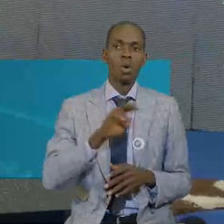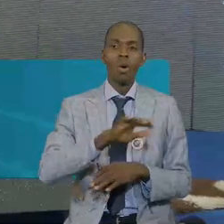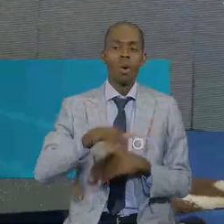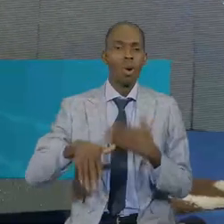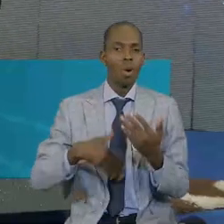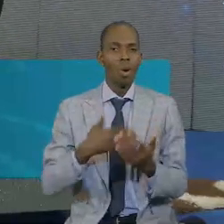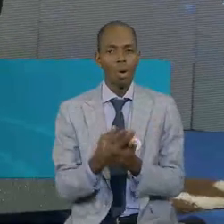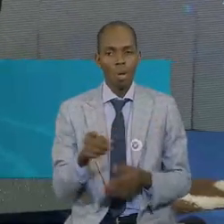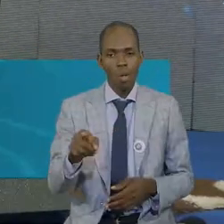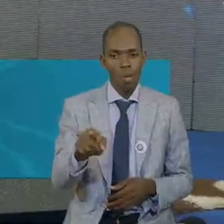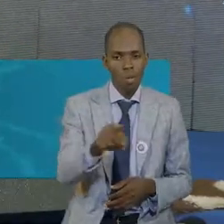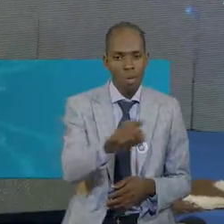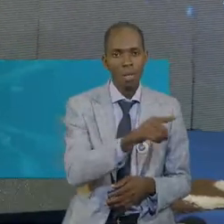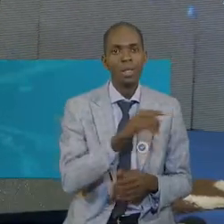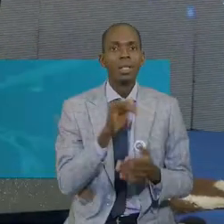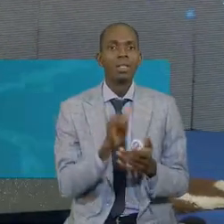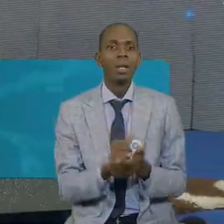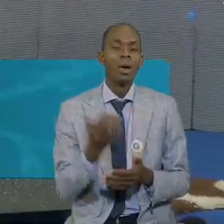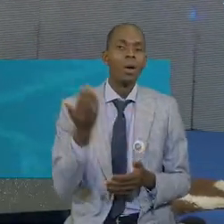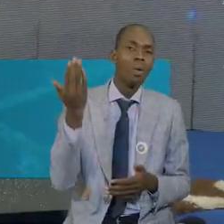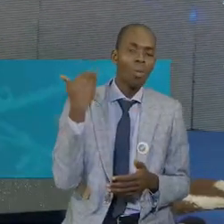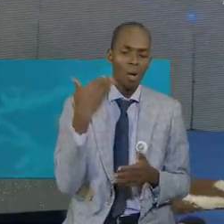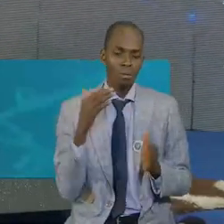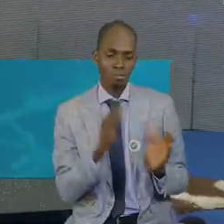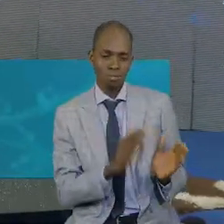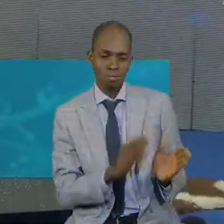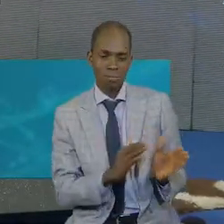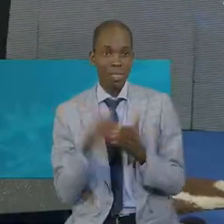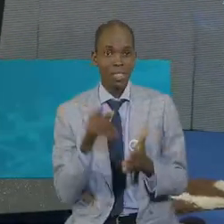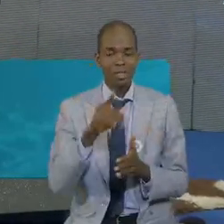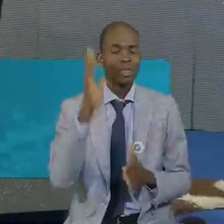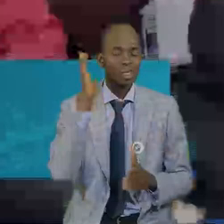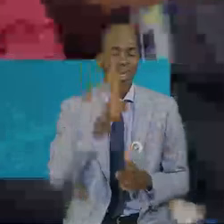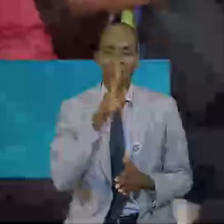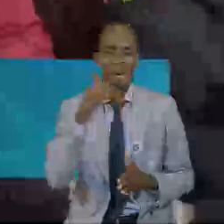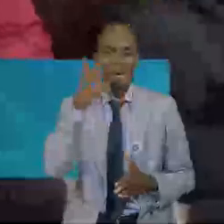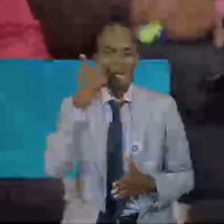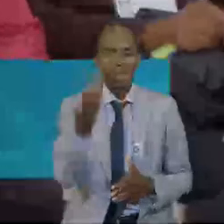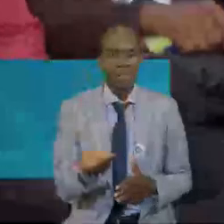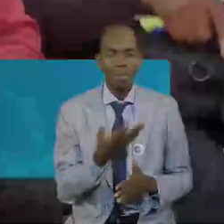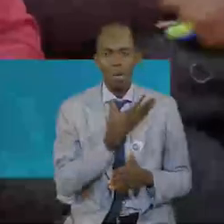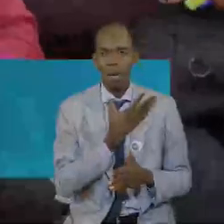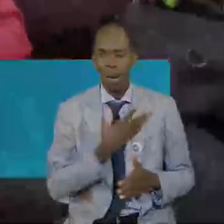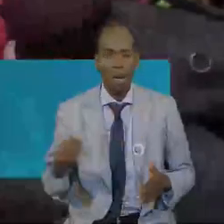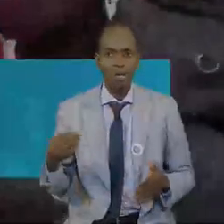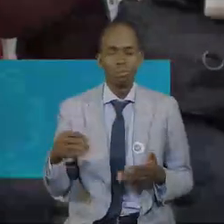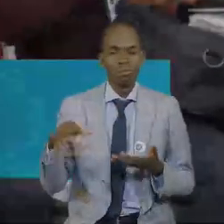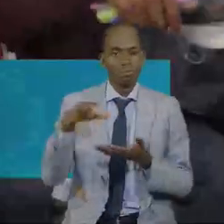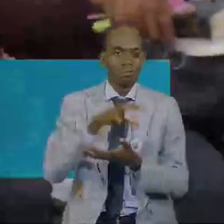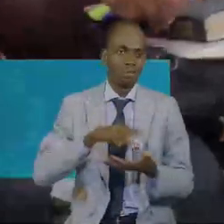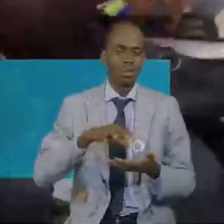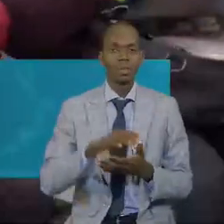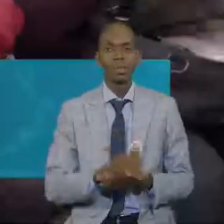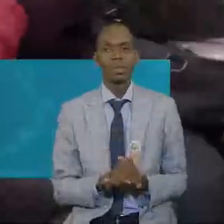that were incensed against thee shall be ashamed and confounded. Voici, ils seront